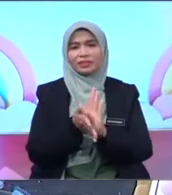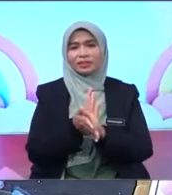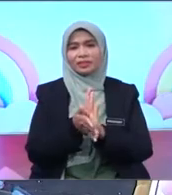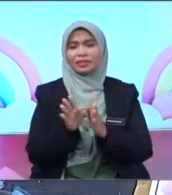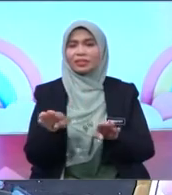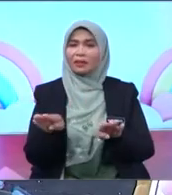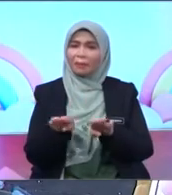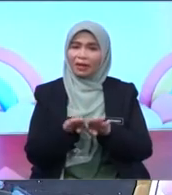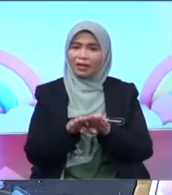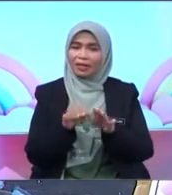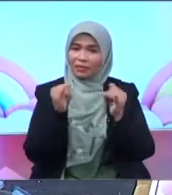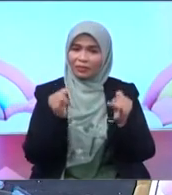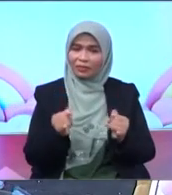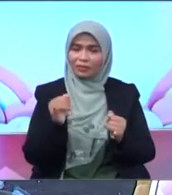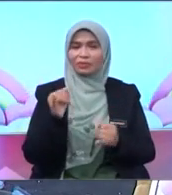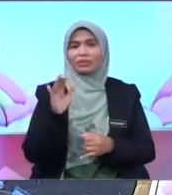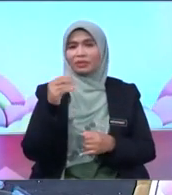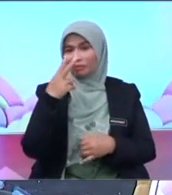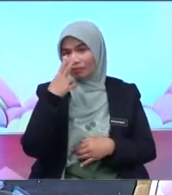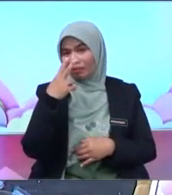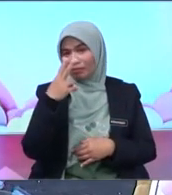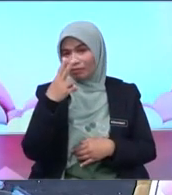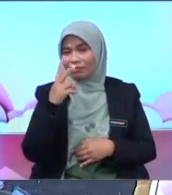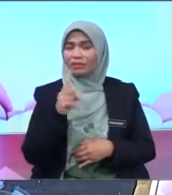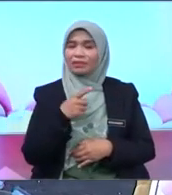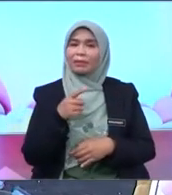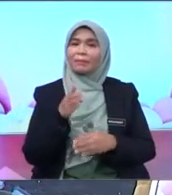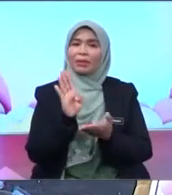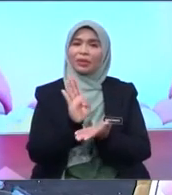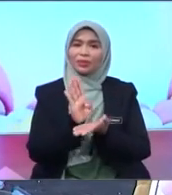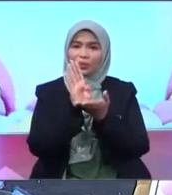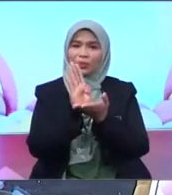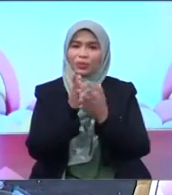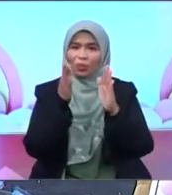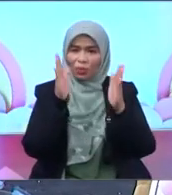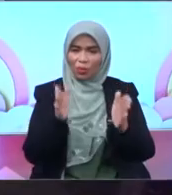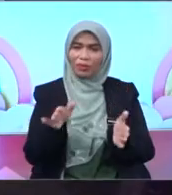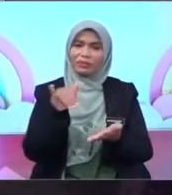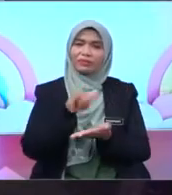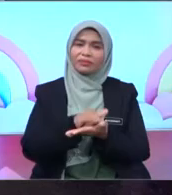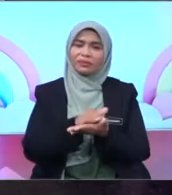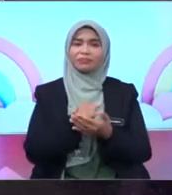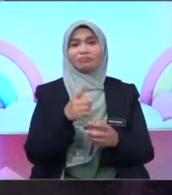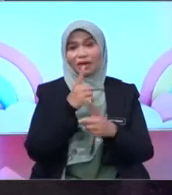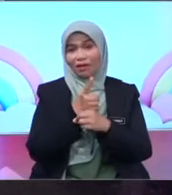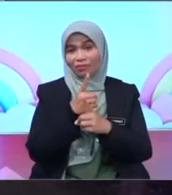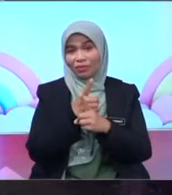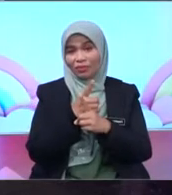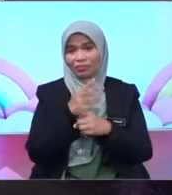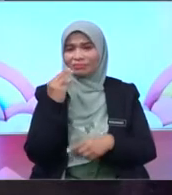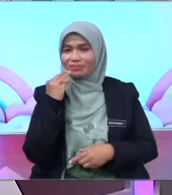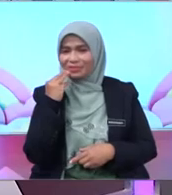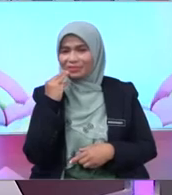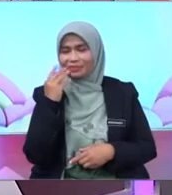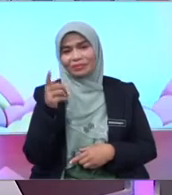kita sewajarnya membantu peminta sedekah tersebut nah oke betul Mira Oke sudah Lunya